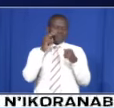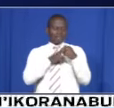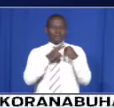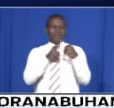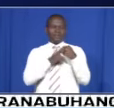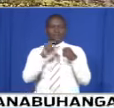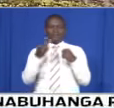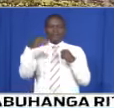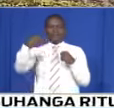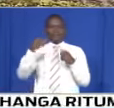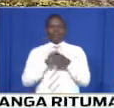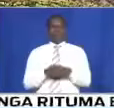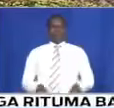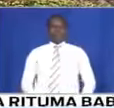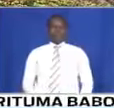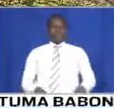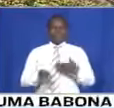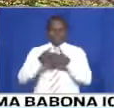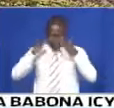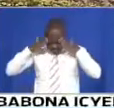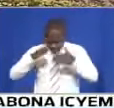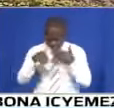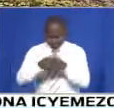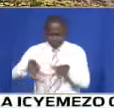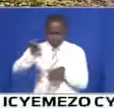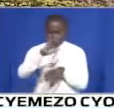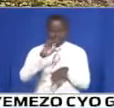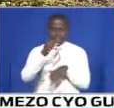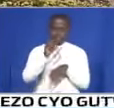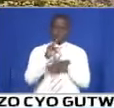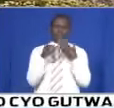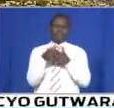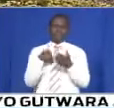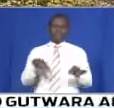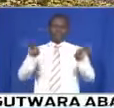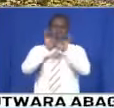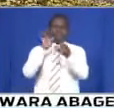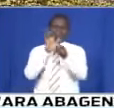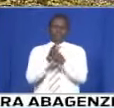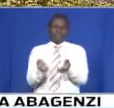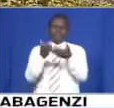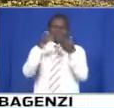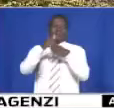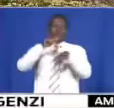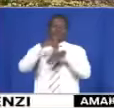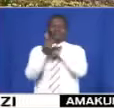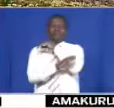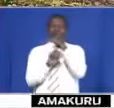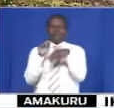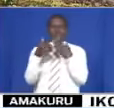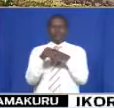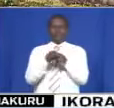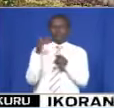1,172,000 z'amadolari Igice cyahariwe inganda imasoro mu karere ka Gasabo gifite uruhare rukomeye mu kuzamura ibyoherezwa mu mahanga kuko nkuko